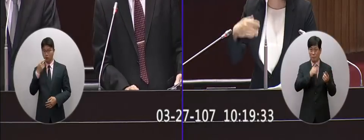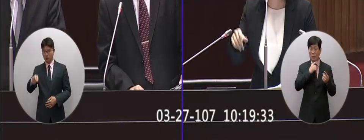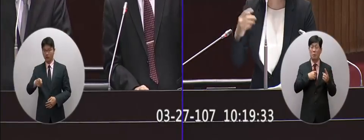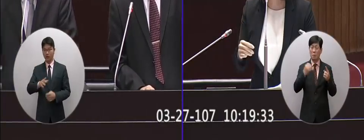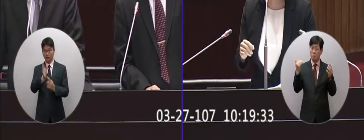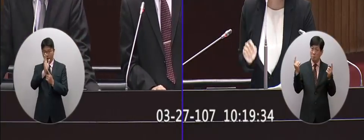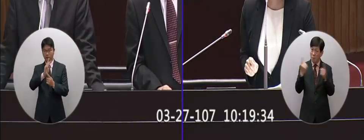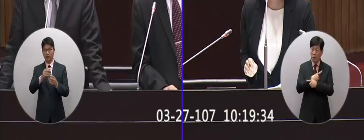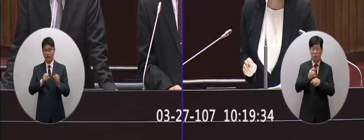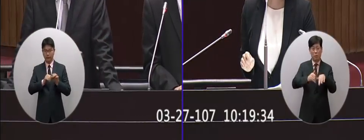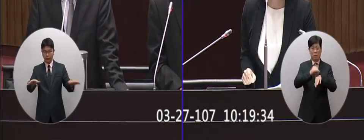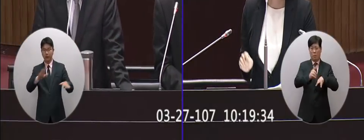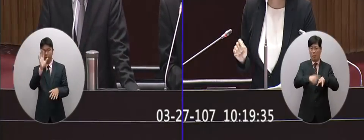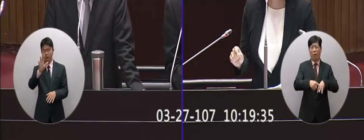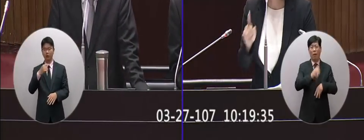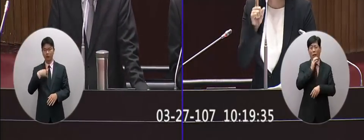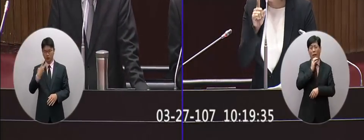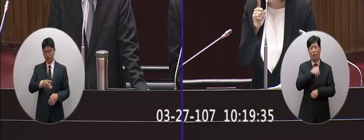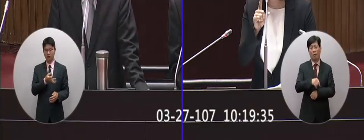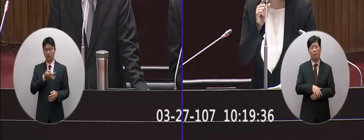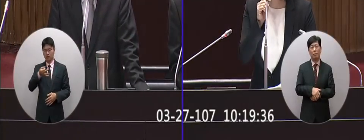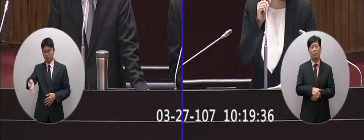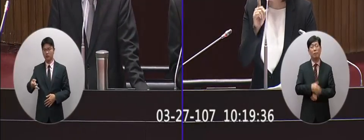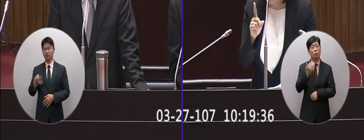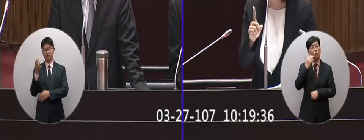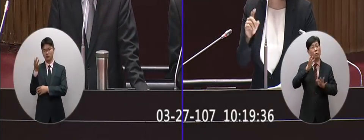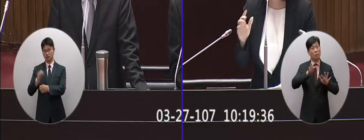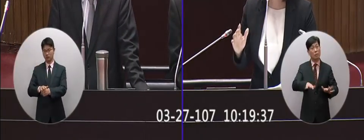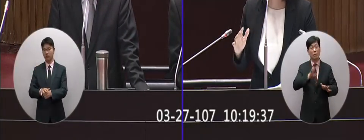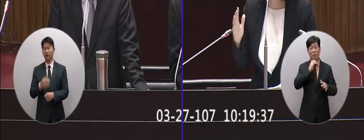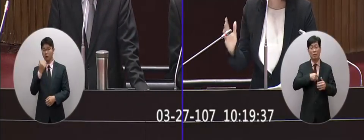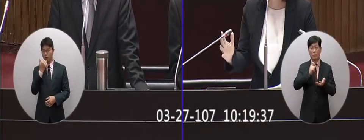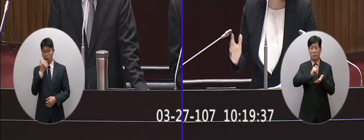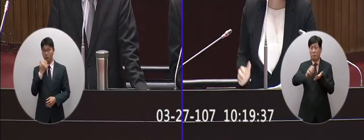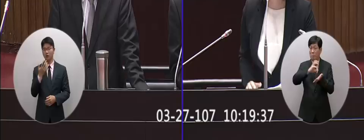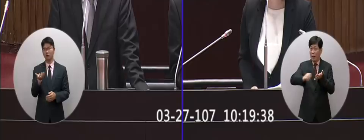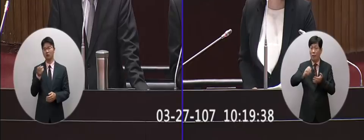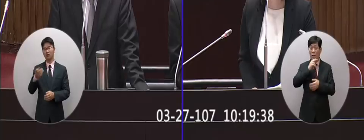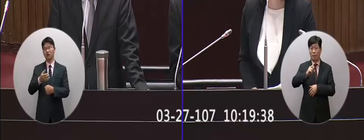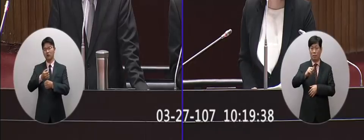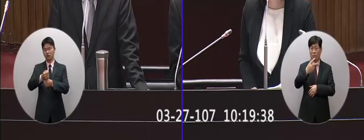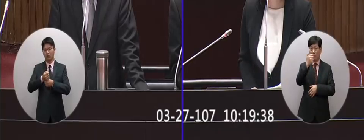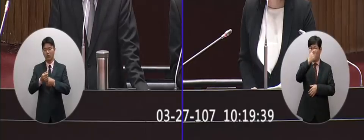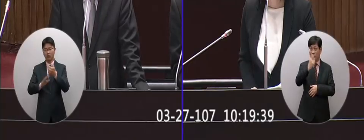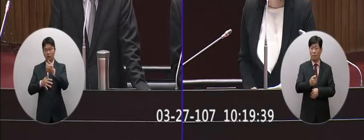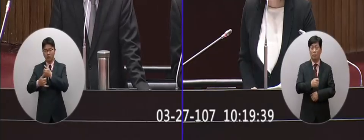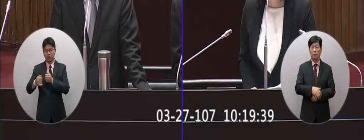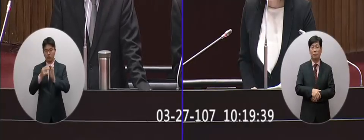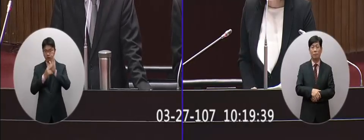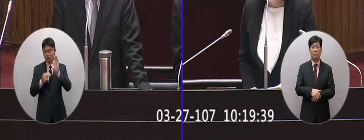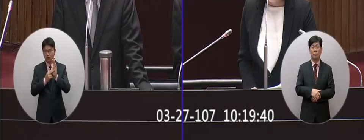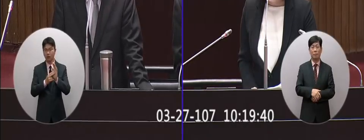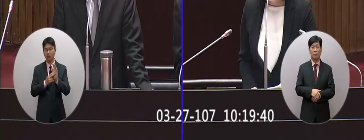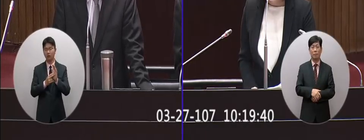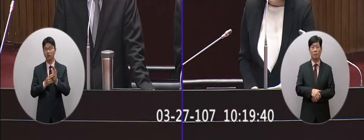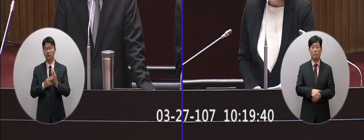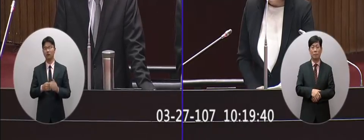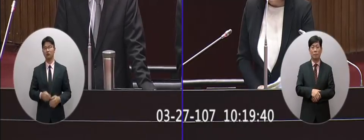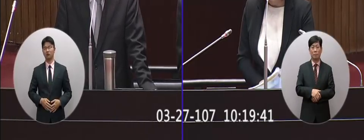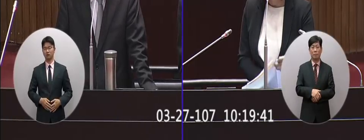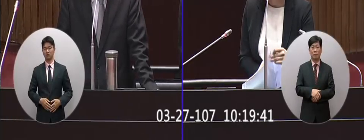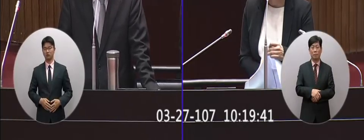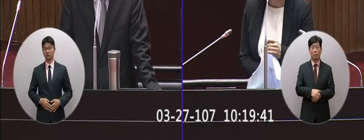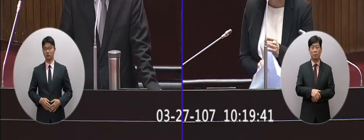钱。 你把它换算成本就是这样。你这一 次， 你这一次的招标就是250亿。 马委员所讲的，他没有办法发